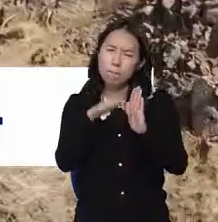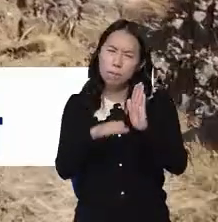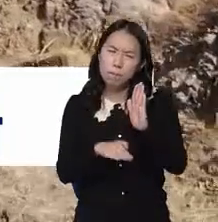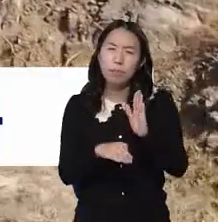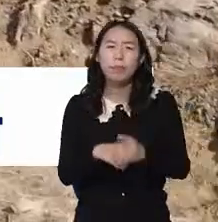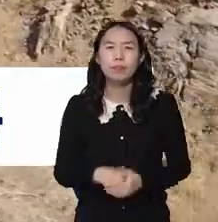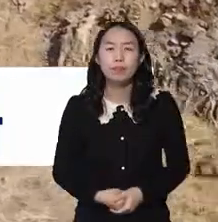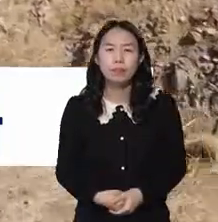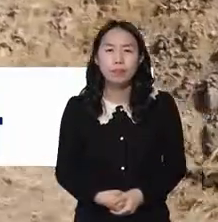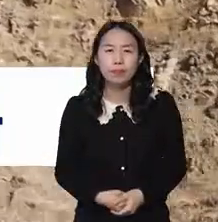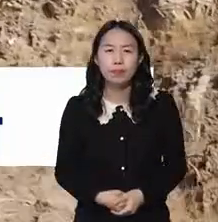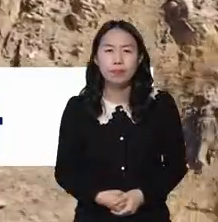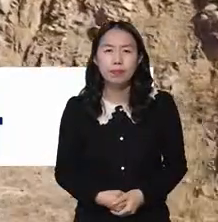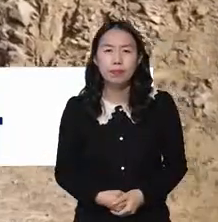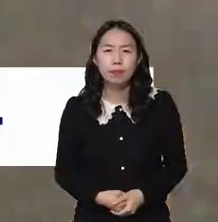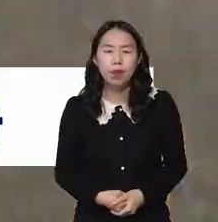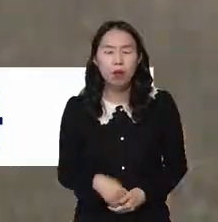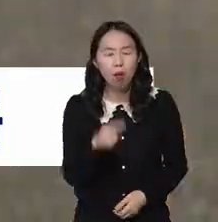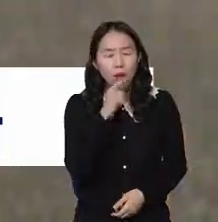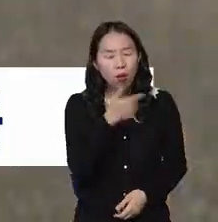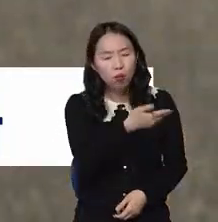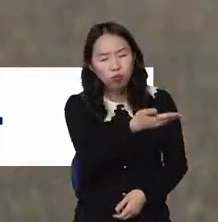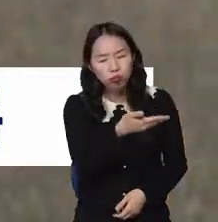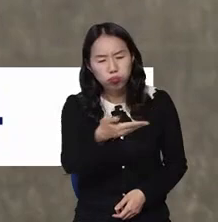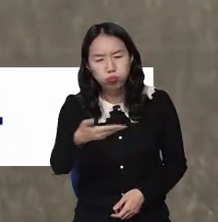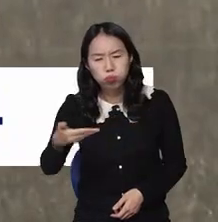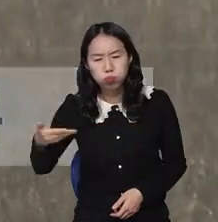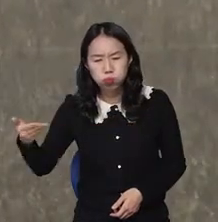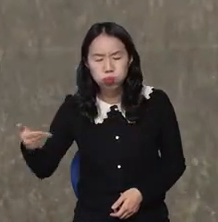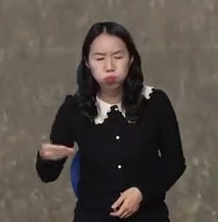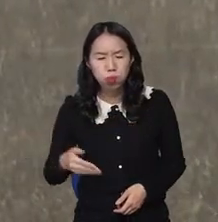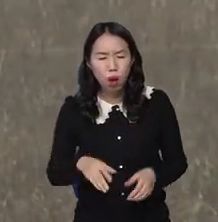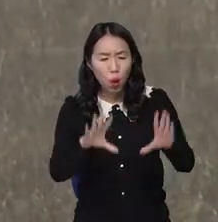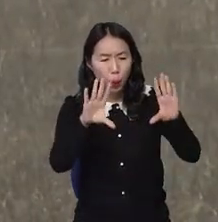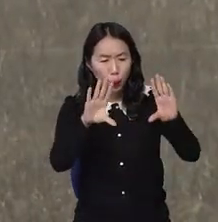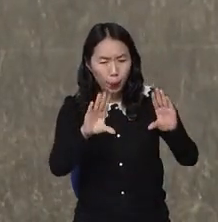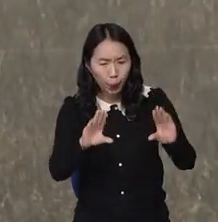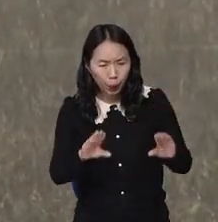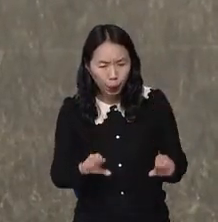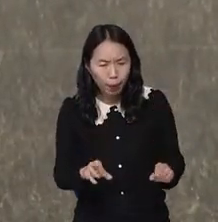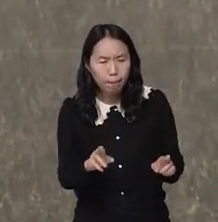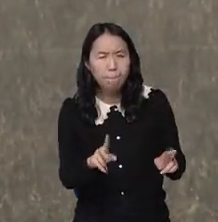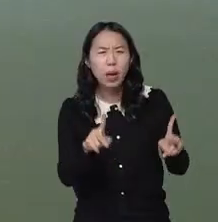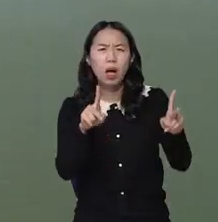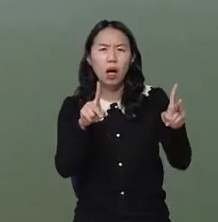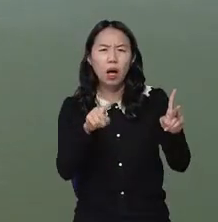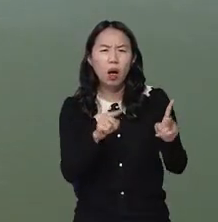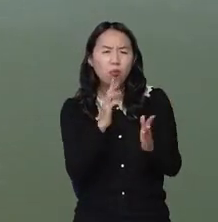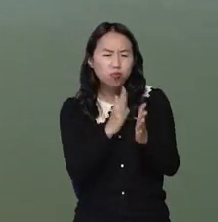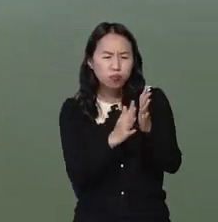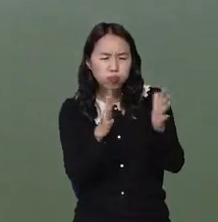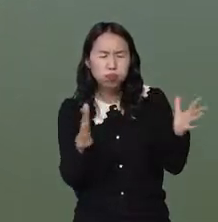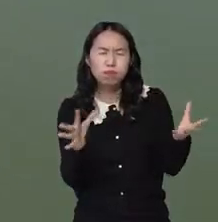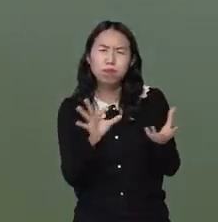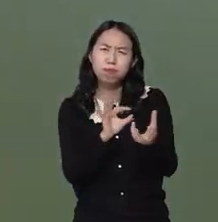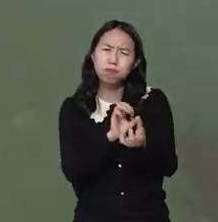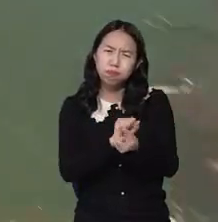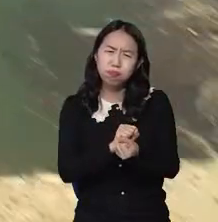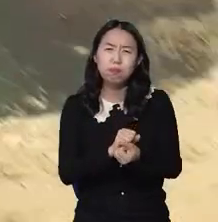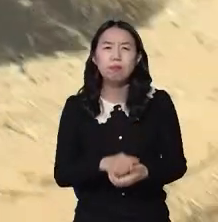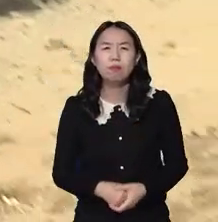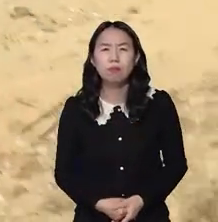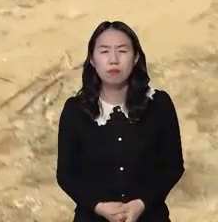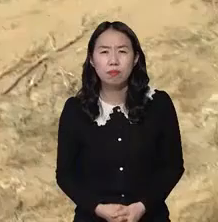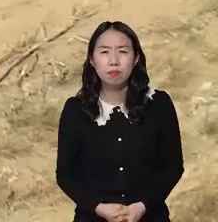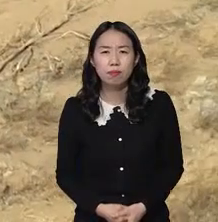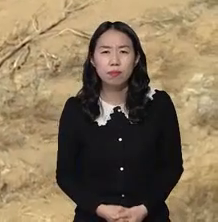안팎을 기록하고 있습니다. 흐르던 물줄기 대신 메마른 흙바닥이 드러났고 흙바닥에 난 풀도 말라